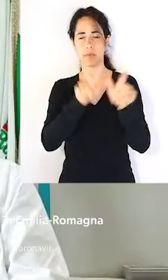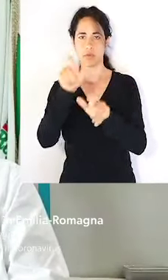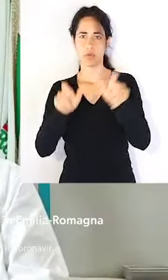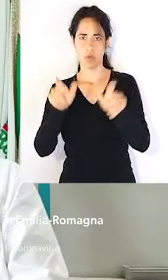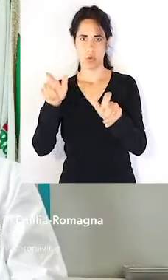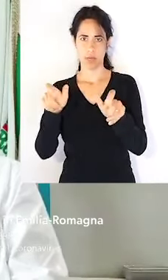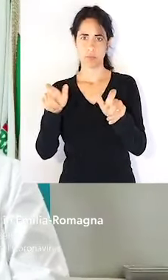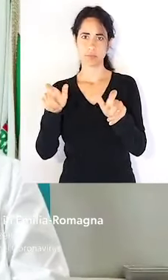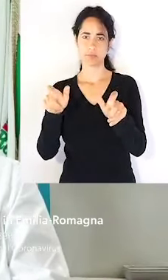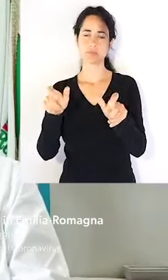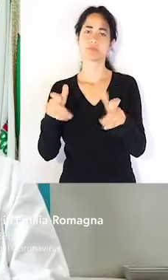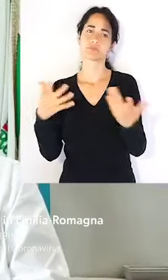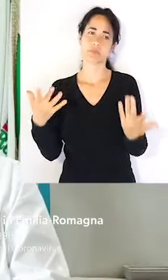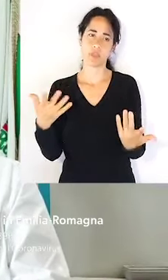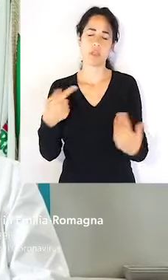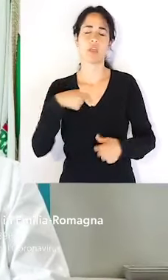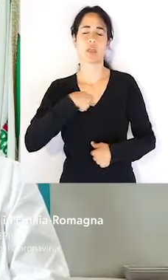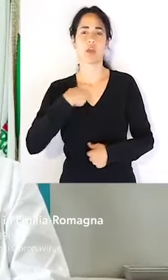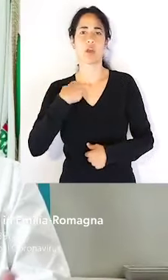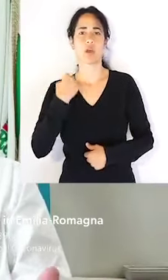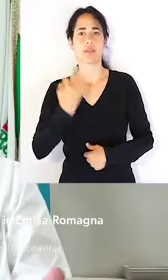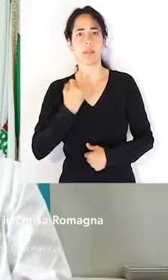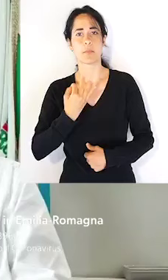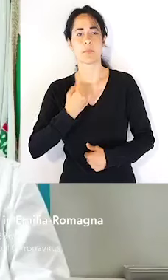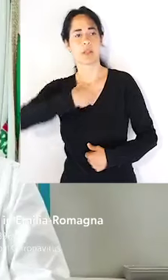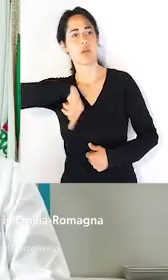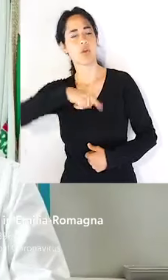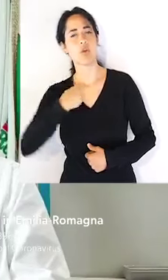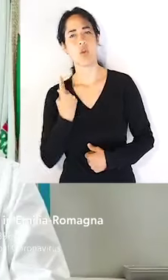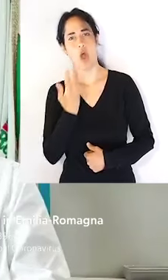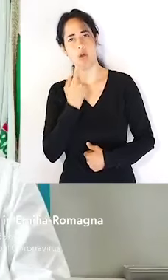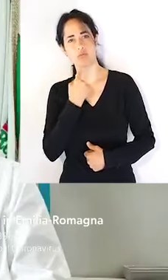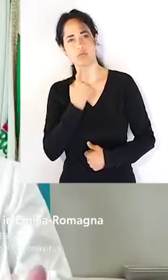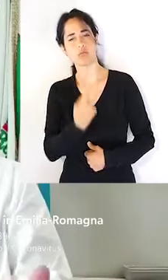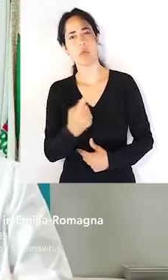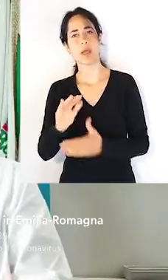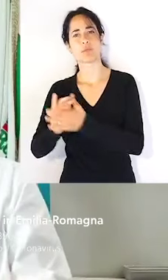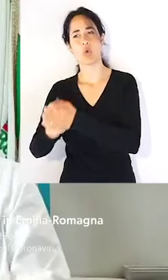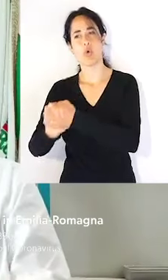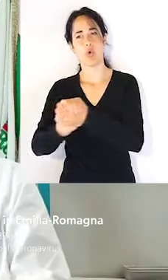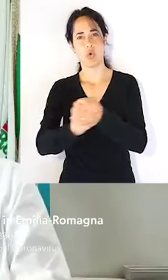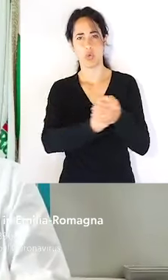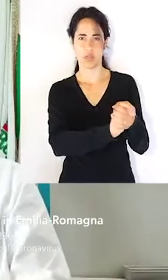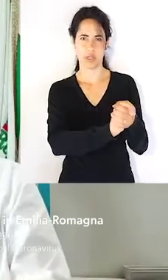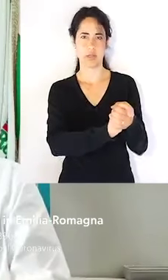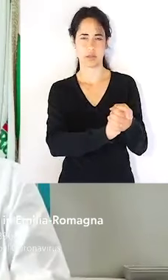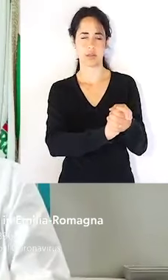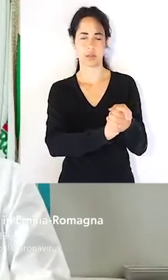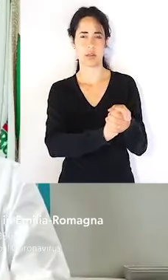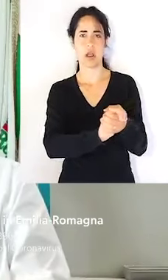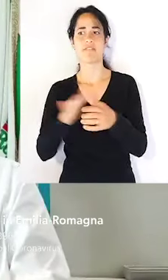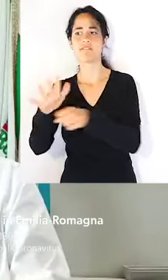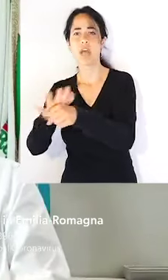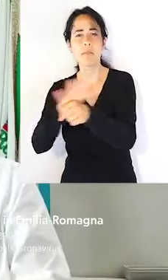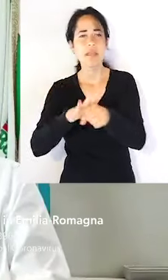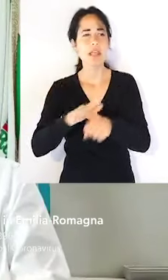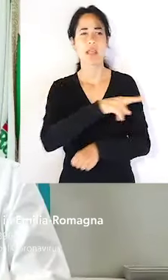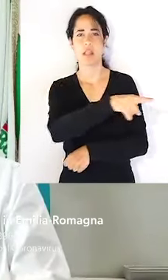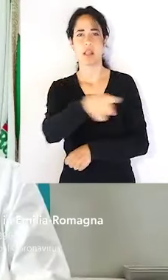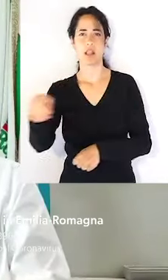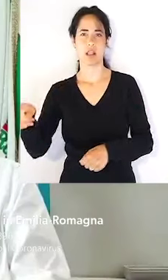quattro persone, alle quali ovviamente esprimiamo, alle cui famiglie esprimiamo il nostro